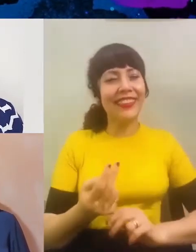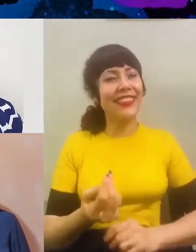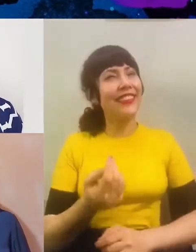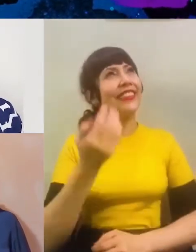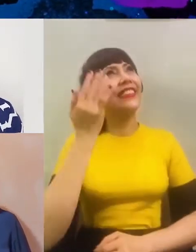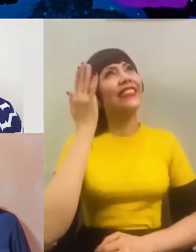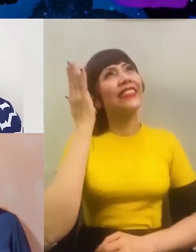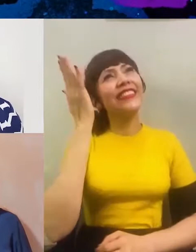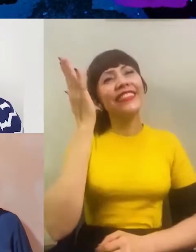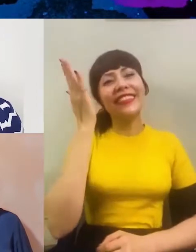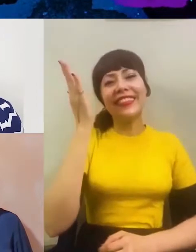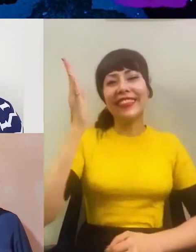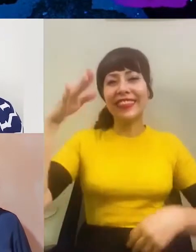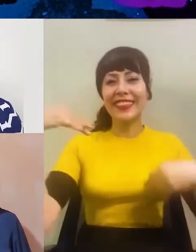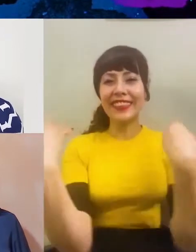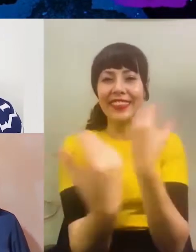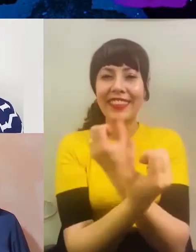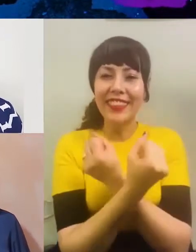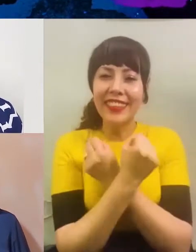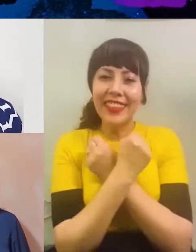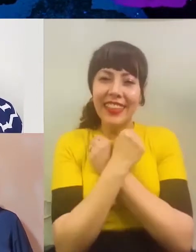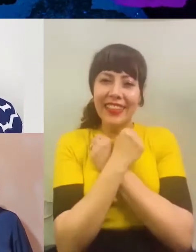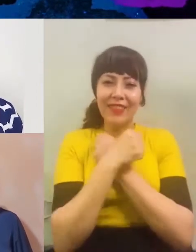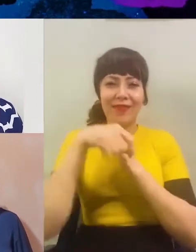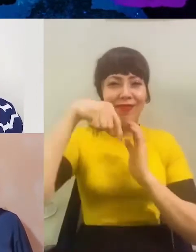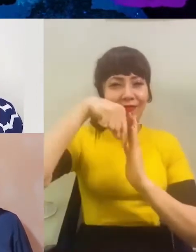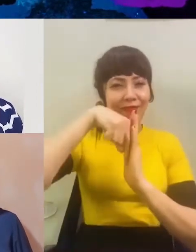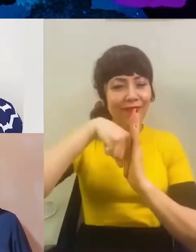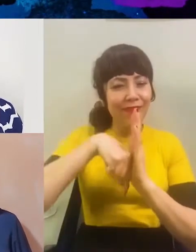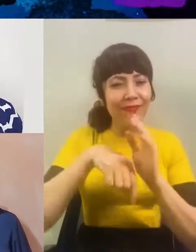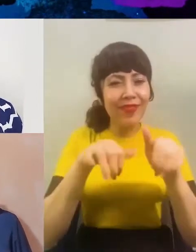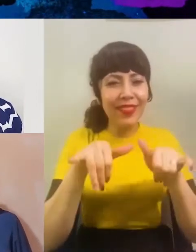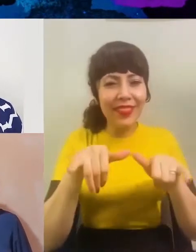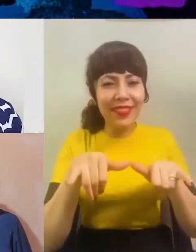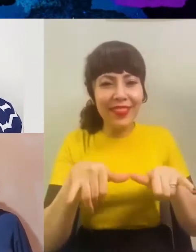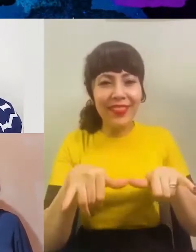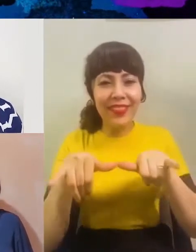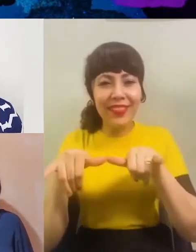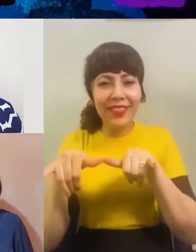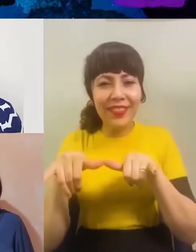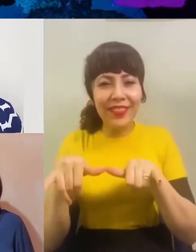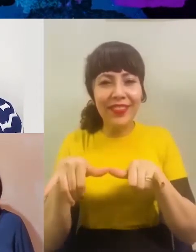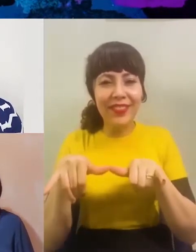hands. He is love's deepest